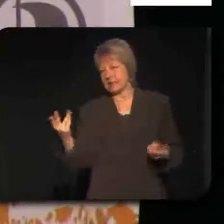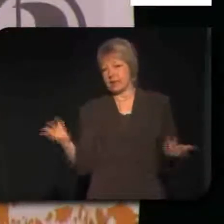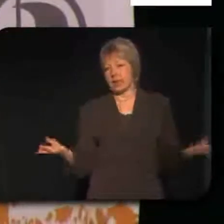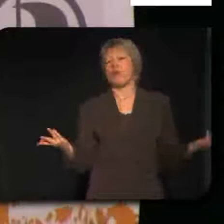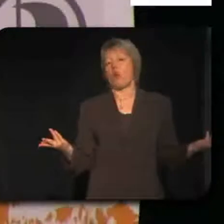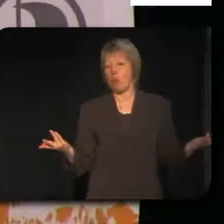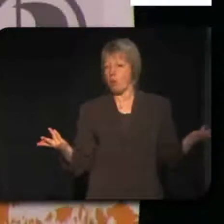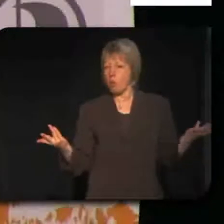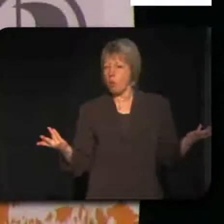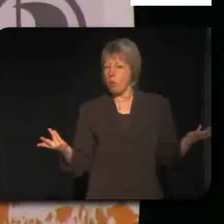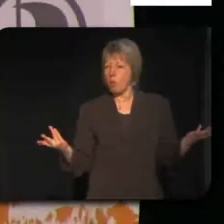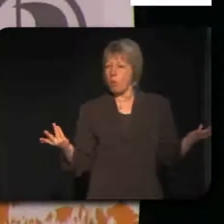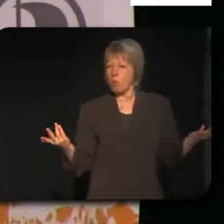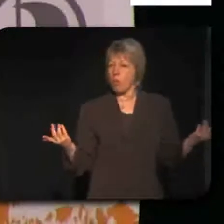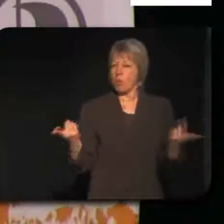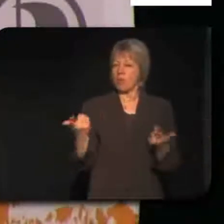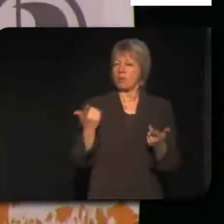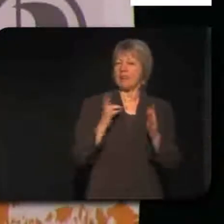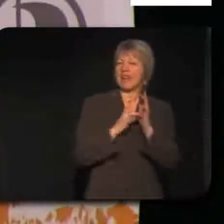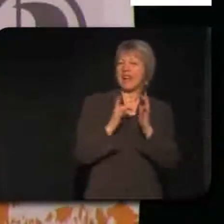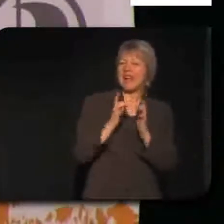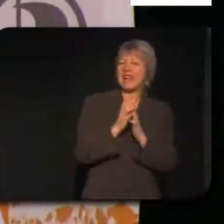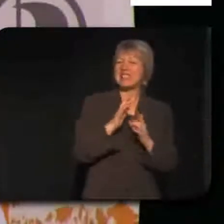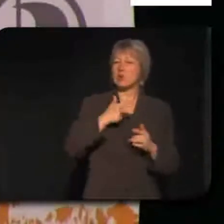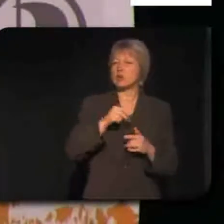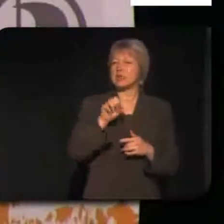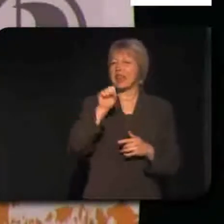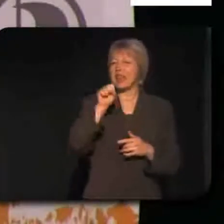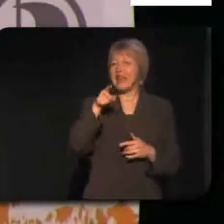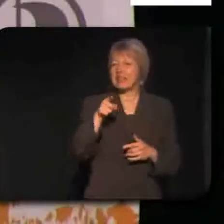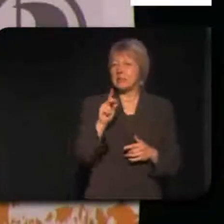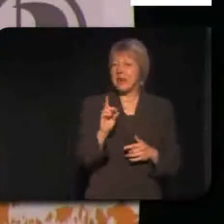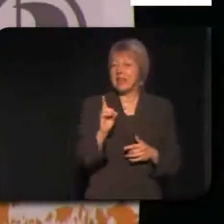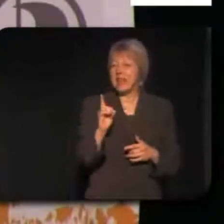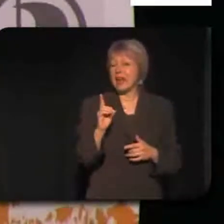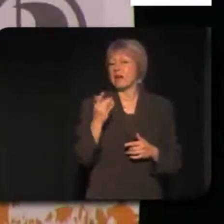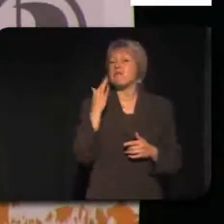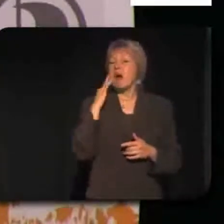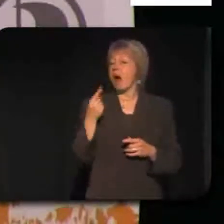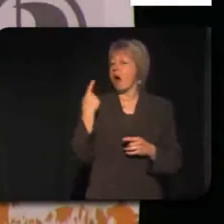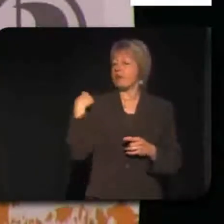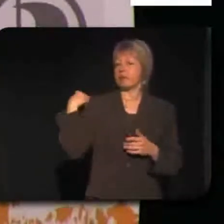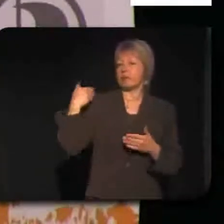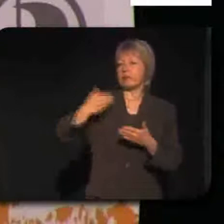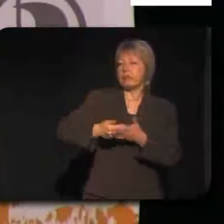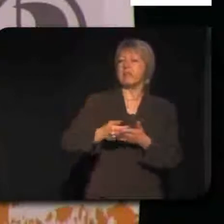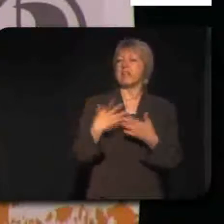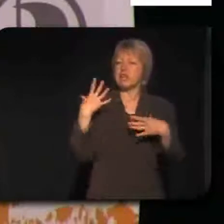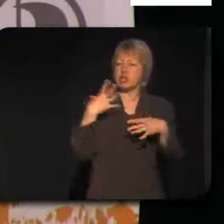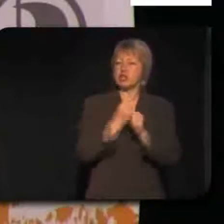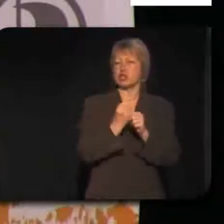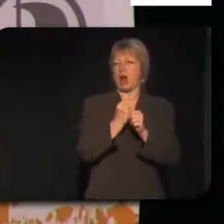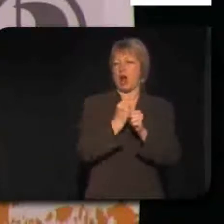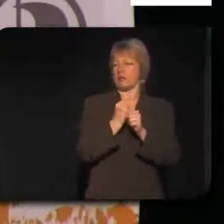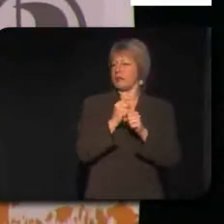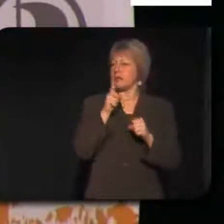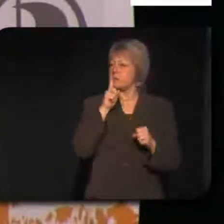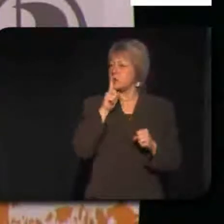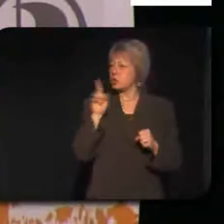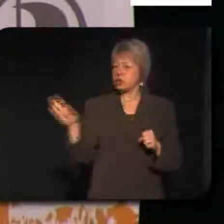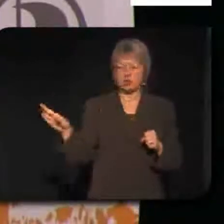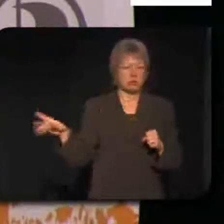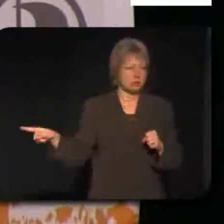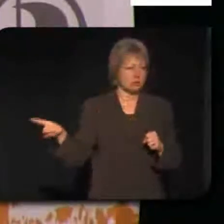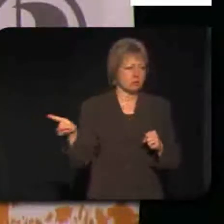wann haben es die Christsozialen in den letzten Tagen und Wochen einmal geschafft und deutlich zu machen was Steigerung von Beschäftigung